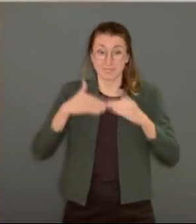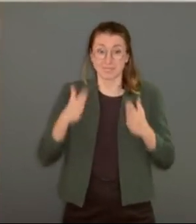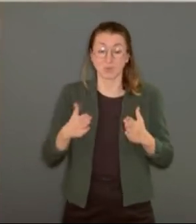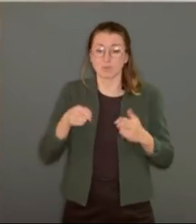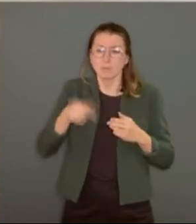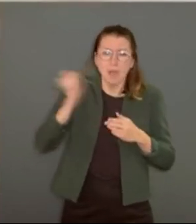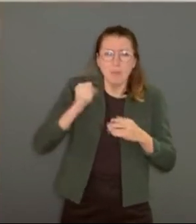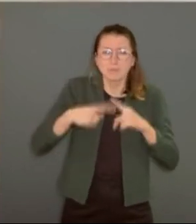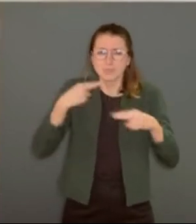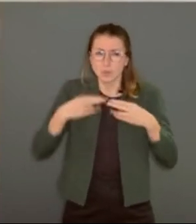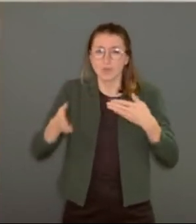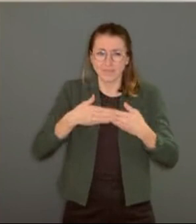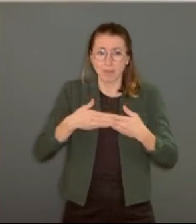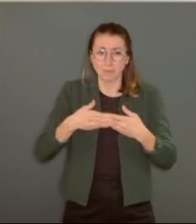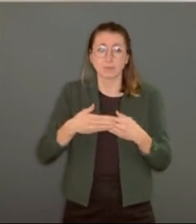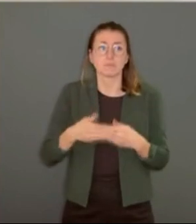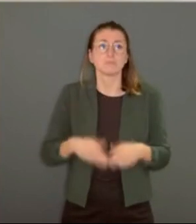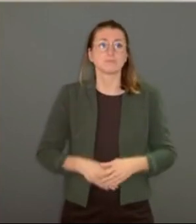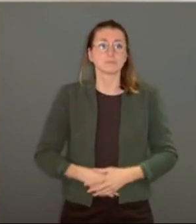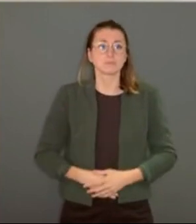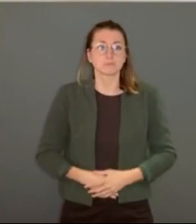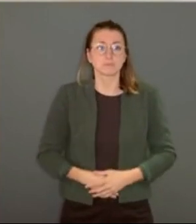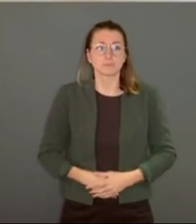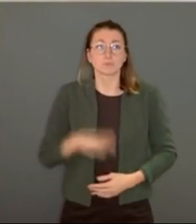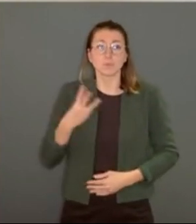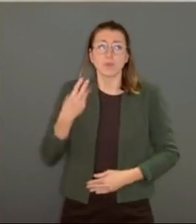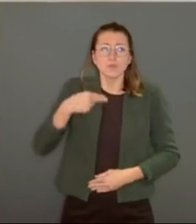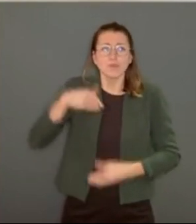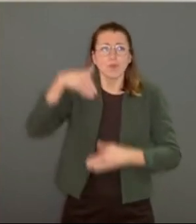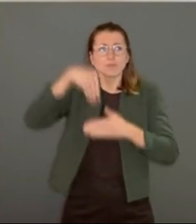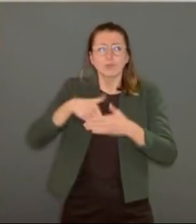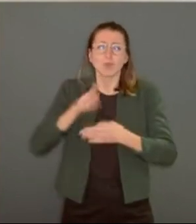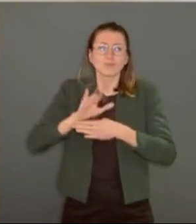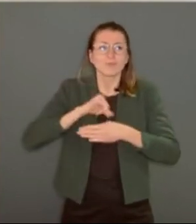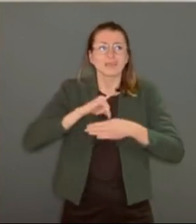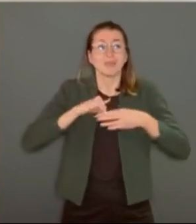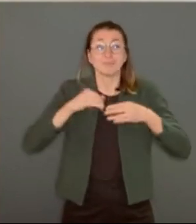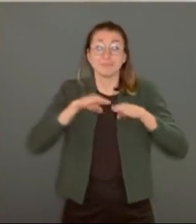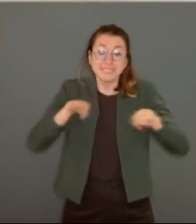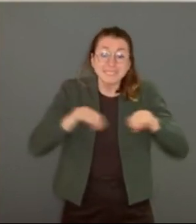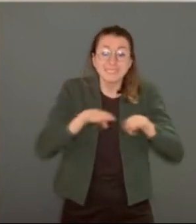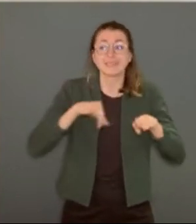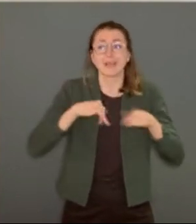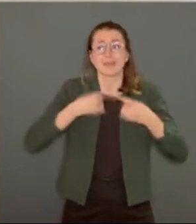l'intérieur, comme par exemple les piscines ou les cafétérias, seront fermées.